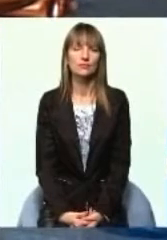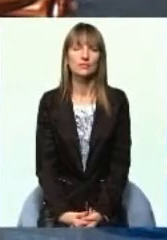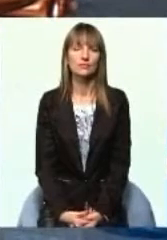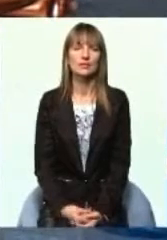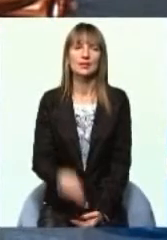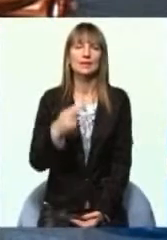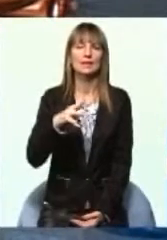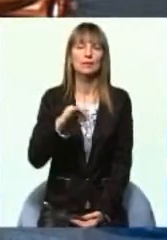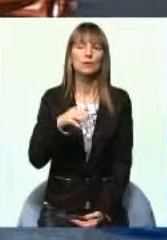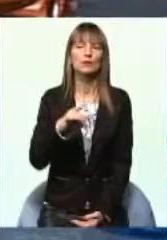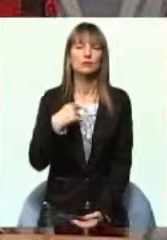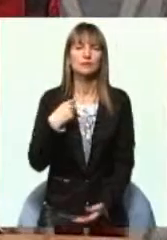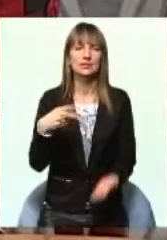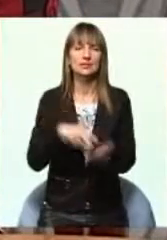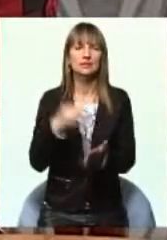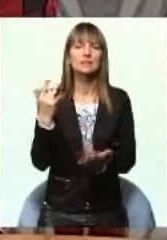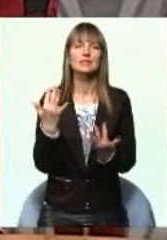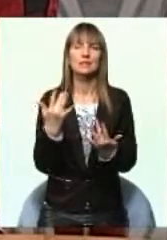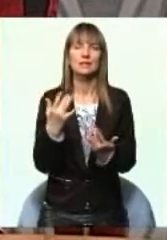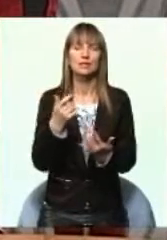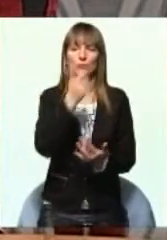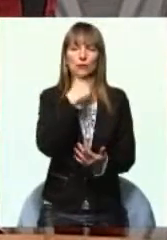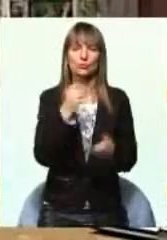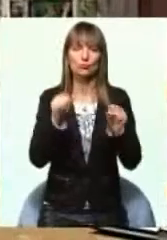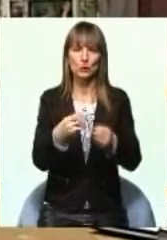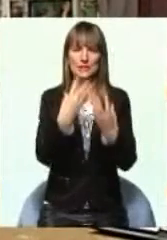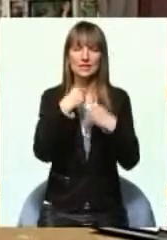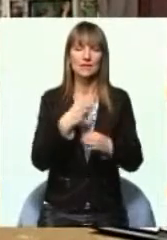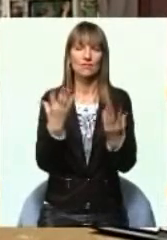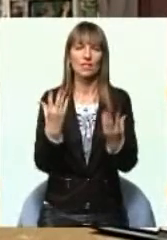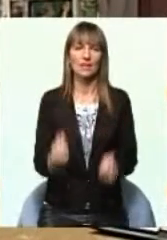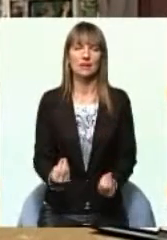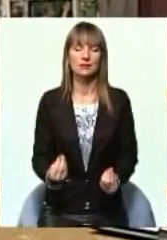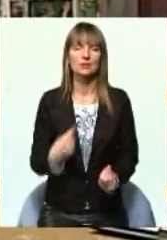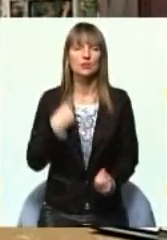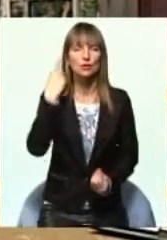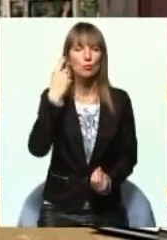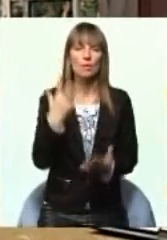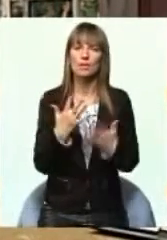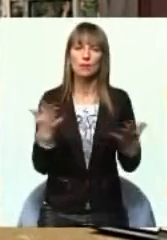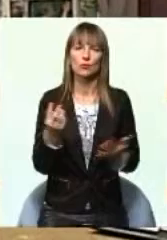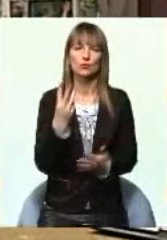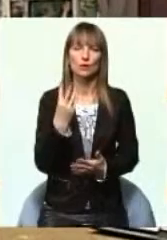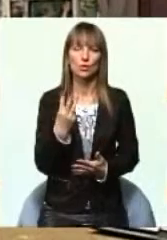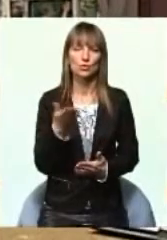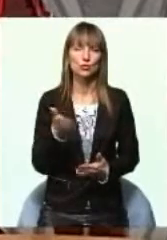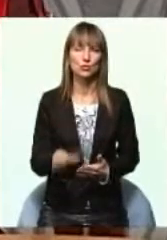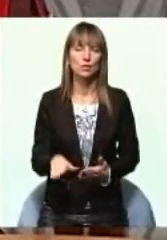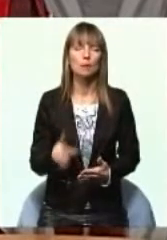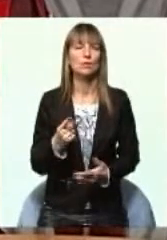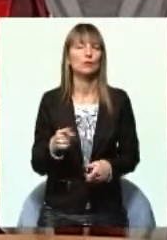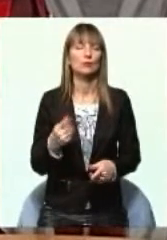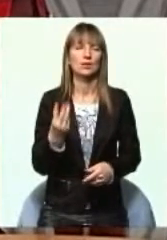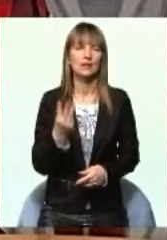От, Дмитро, мені стало ж цікаво, скільки ескімо можна з'їсти в день? Я думаю, не більше 3 порцій. А чому саме